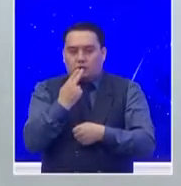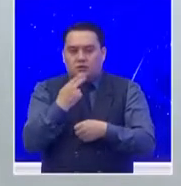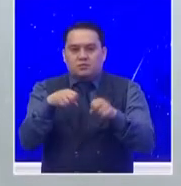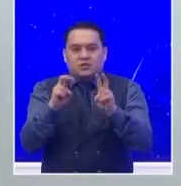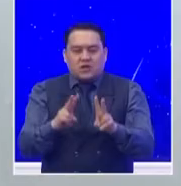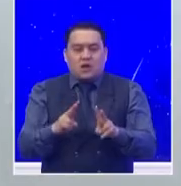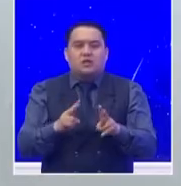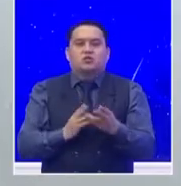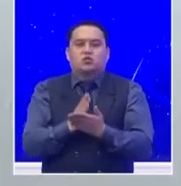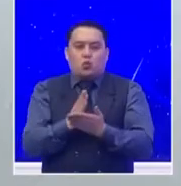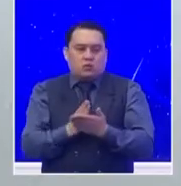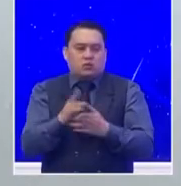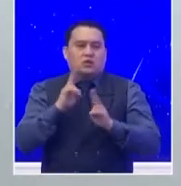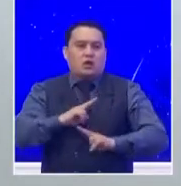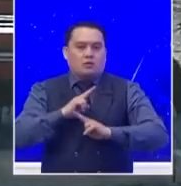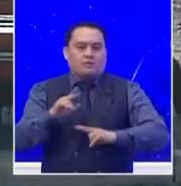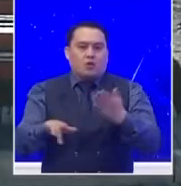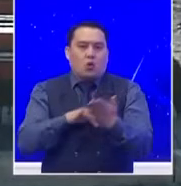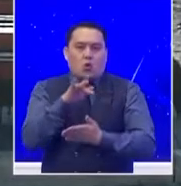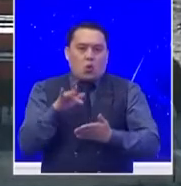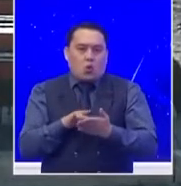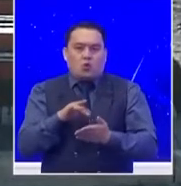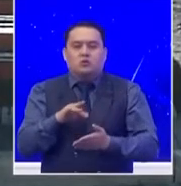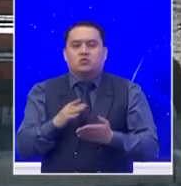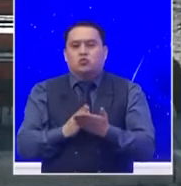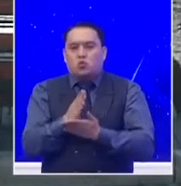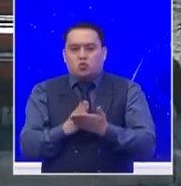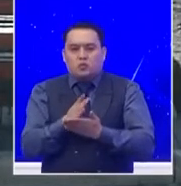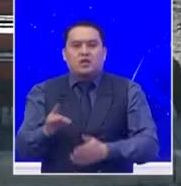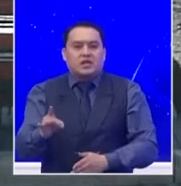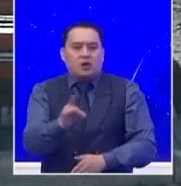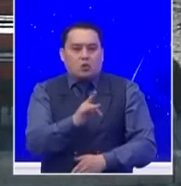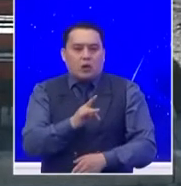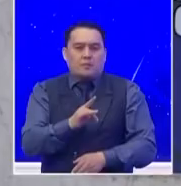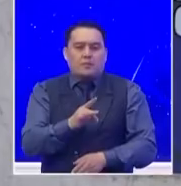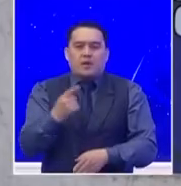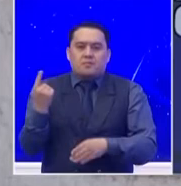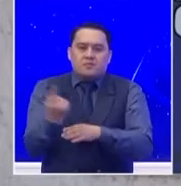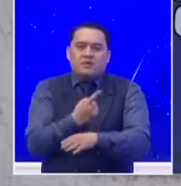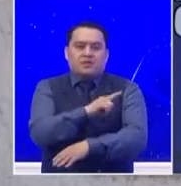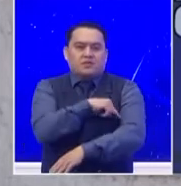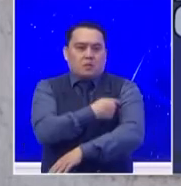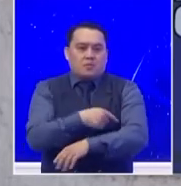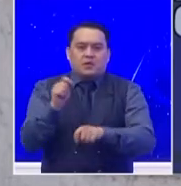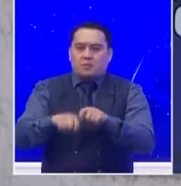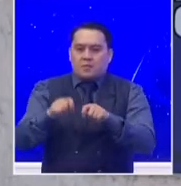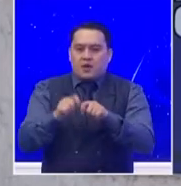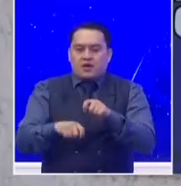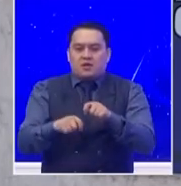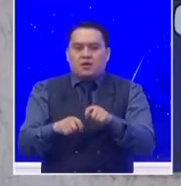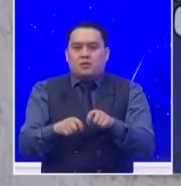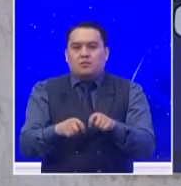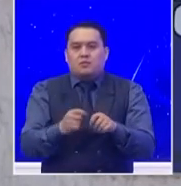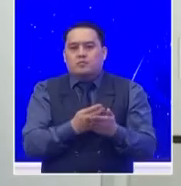патруль». Она в сотрудничестве с городскими КСК и участковыми службами региона проводит первичный медицинский осмотр лиц без жилья и привозит в